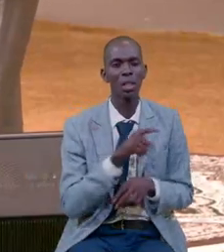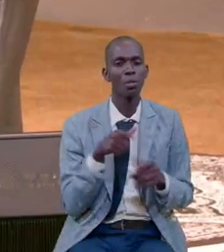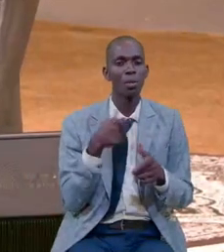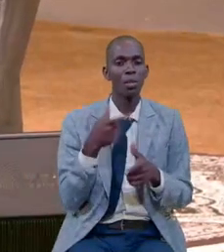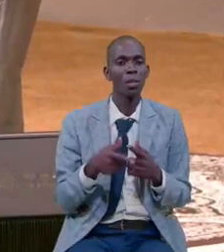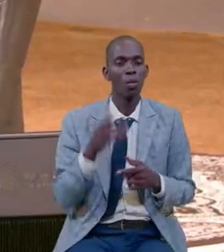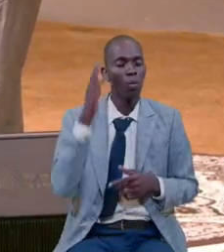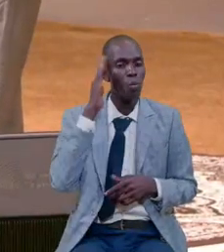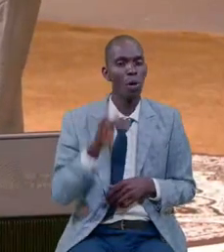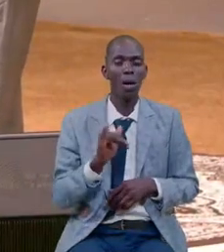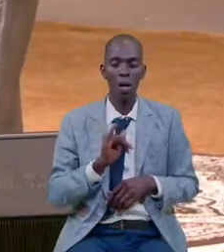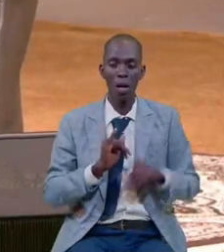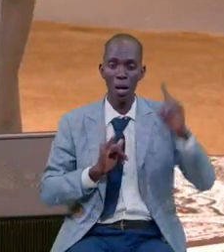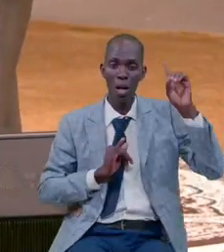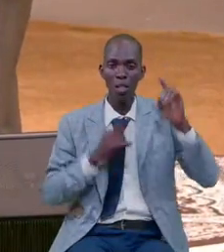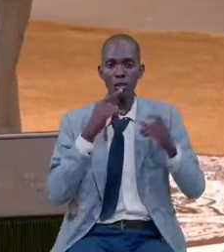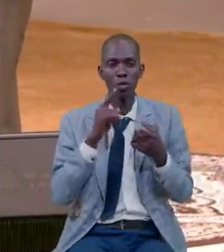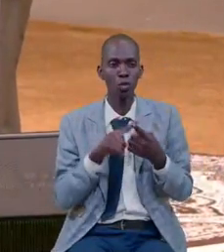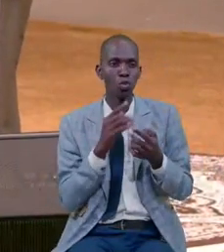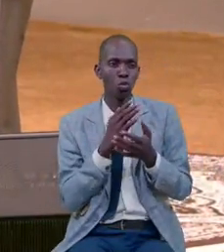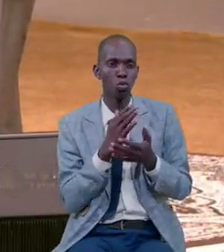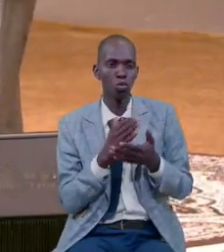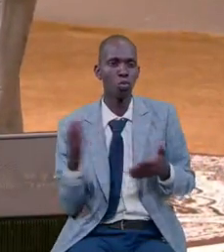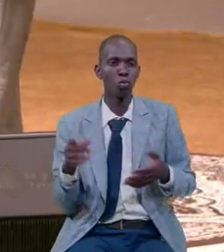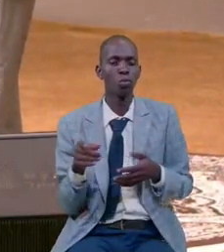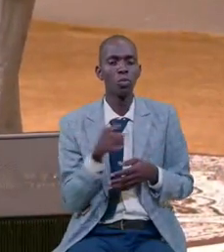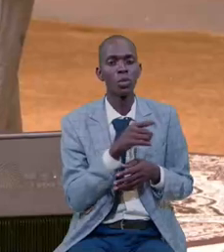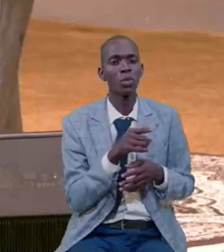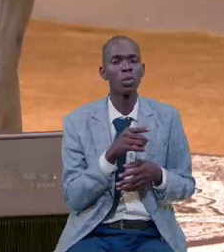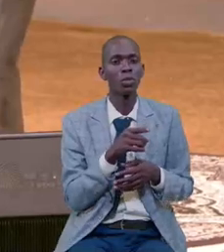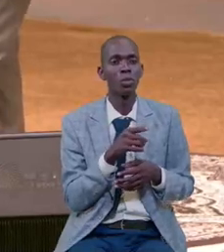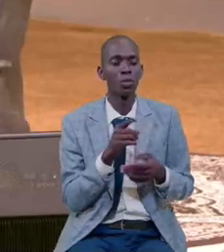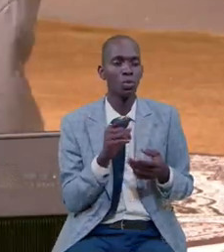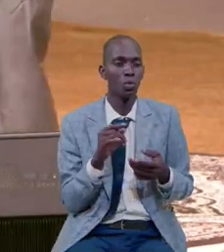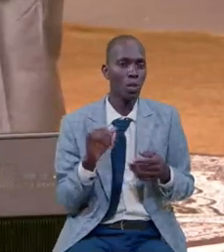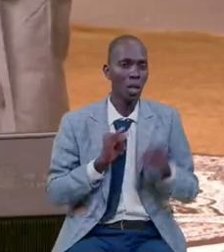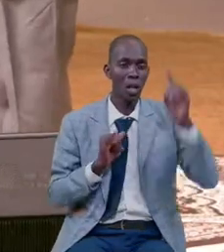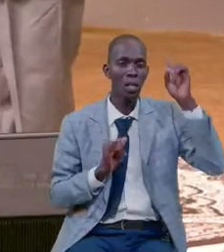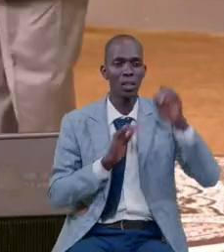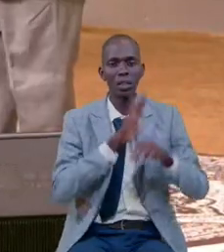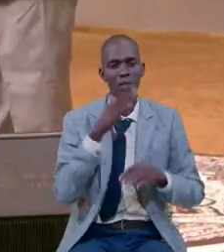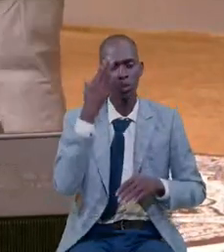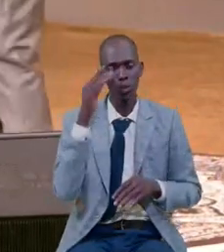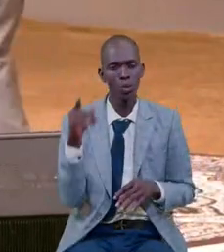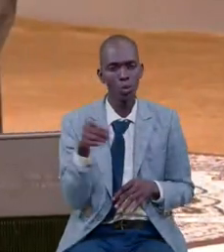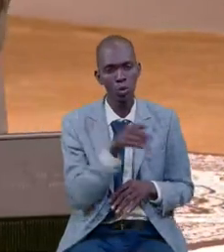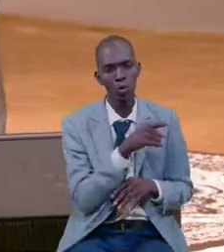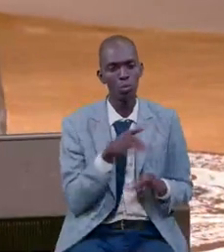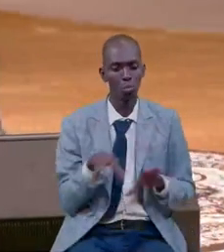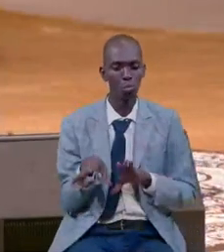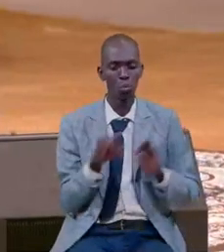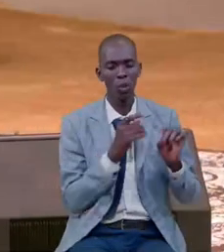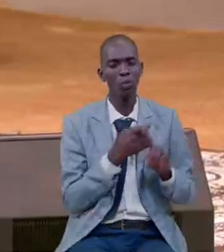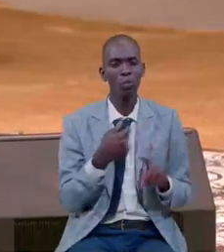Alors je leur dirai ouvertement, je ne vous ai jamais connus. Retirez-vous de moi, vous qui